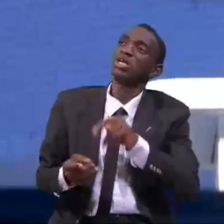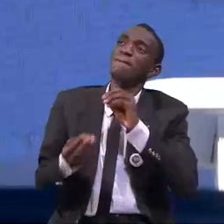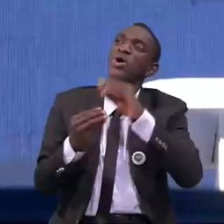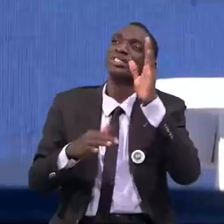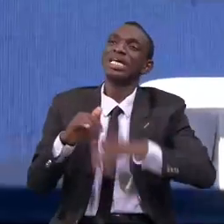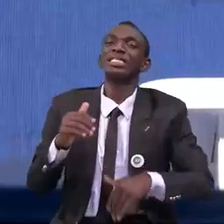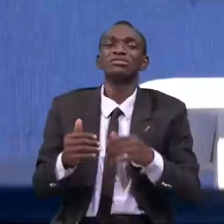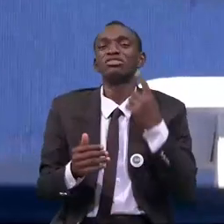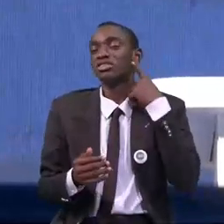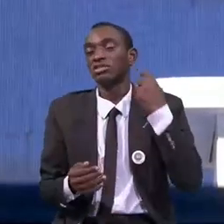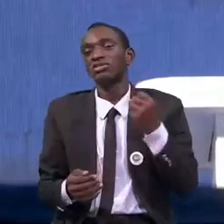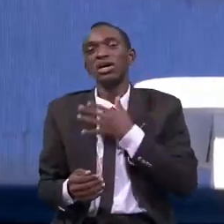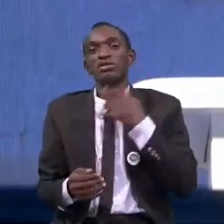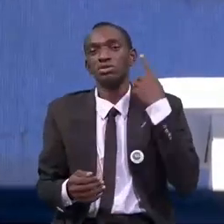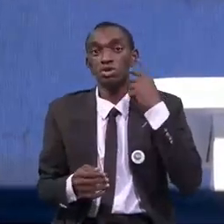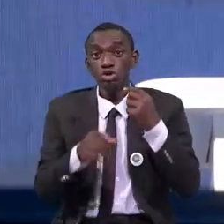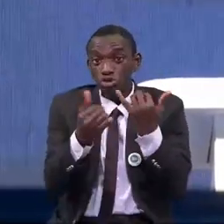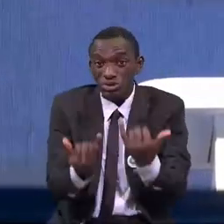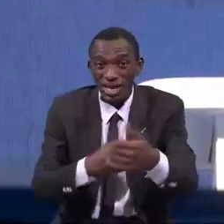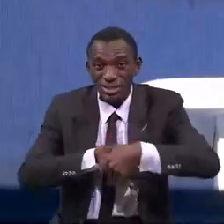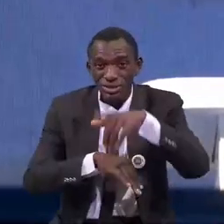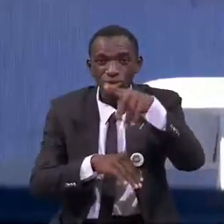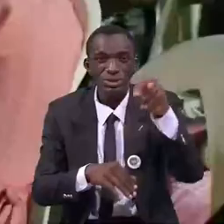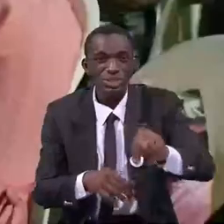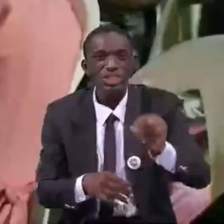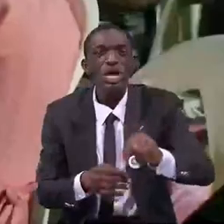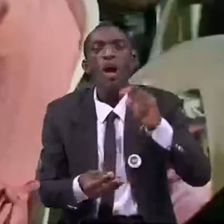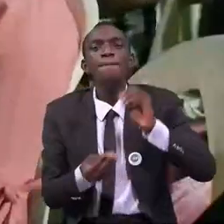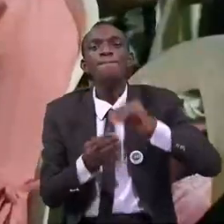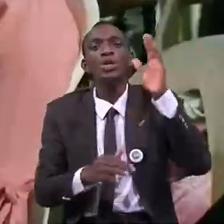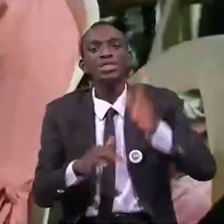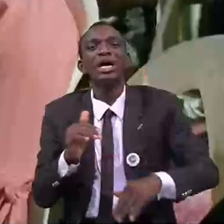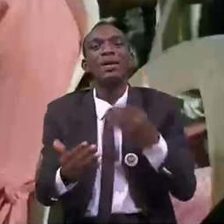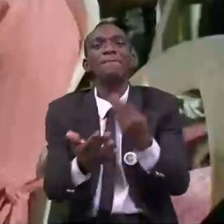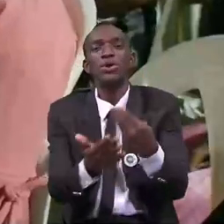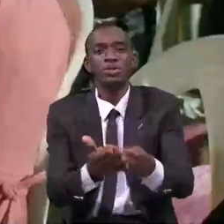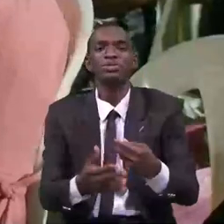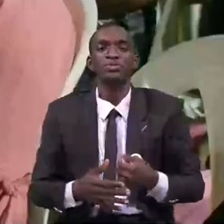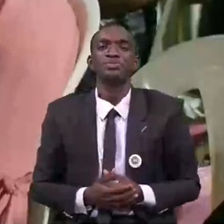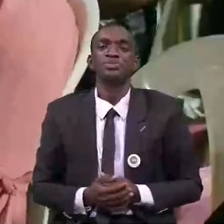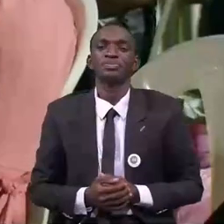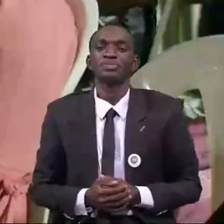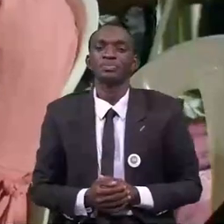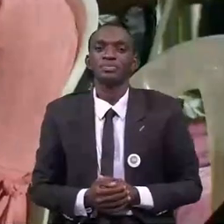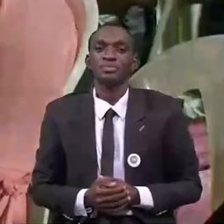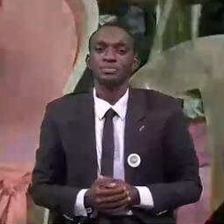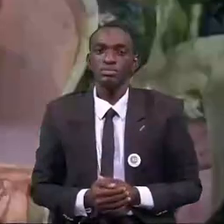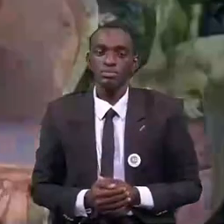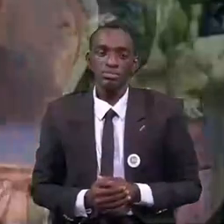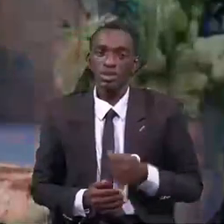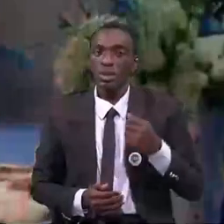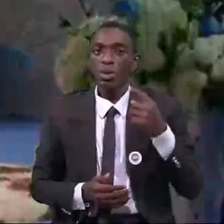l'oreille de l'argent ce soir vous AZ besoin de plus que de l'or et de